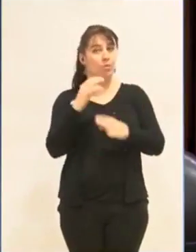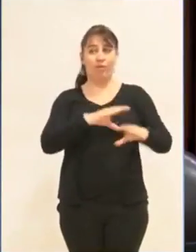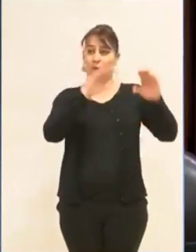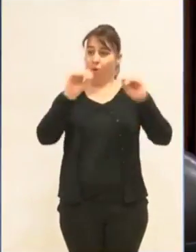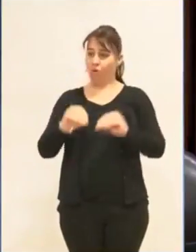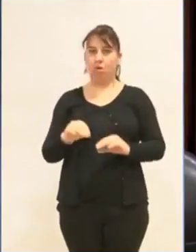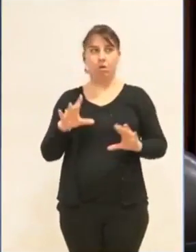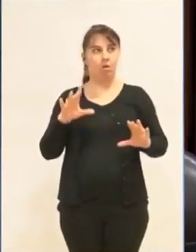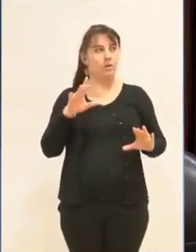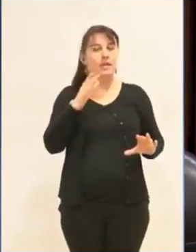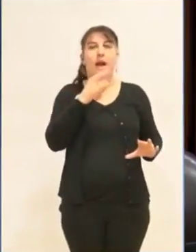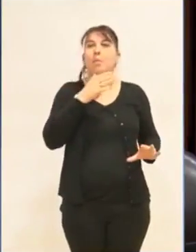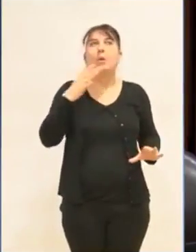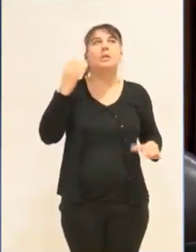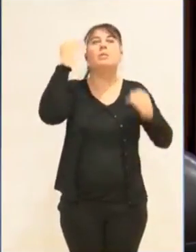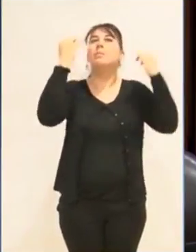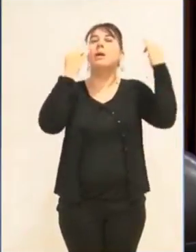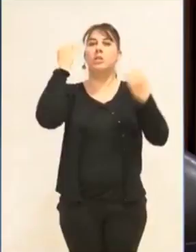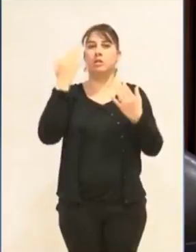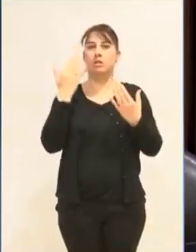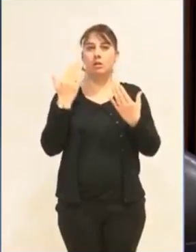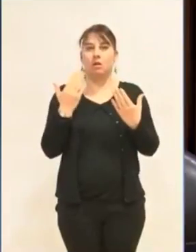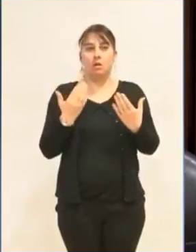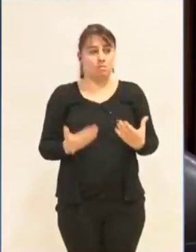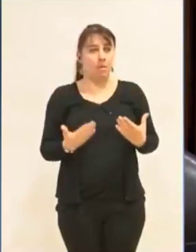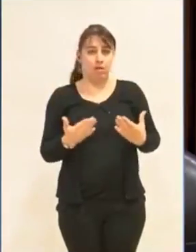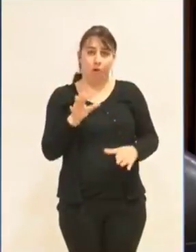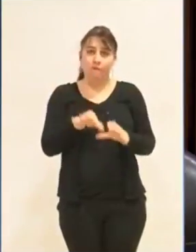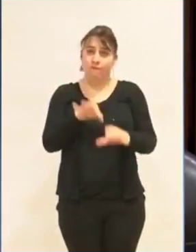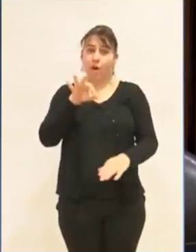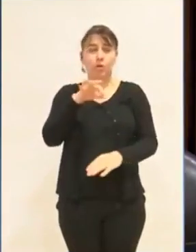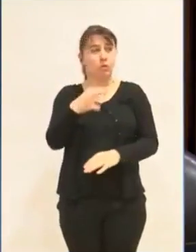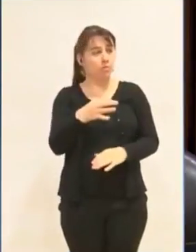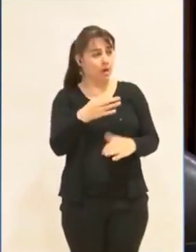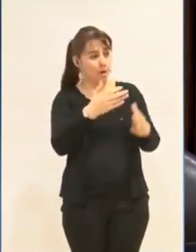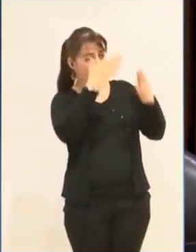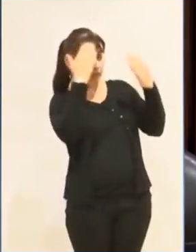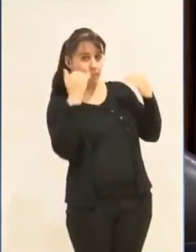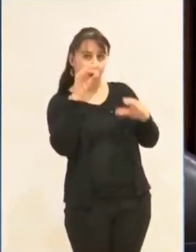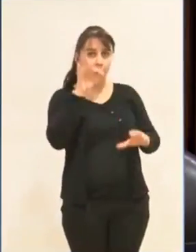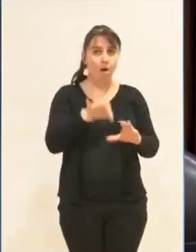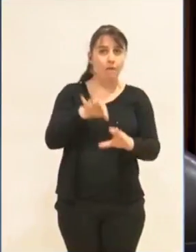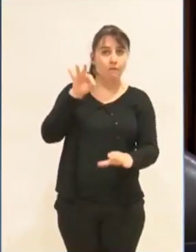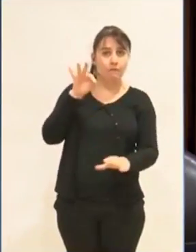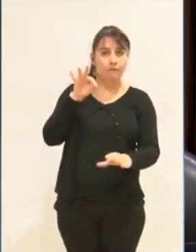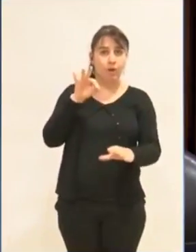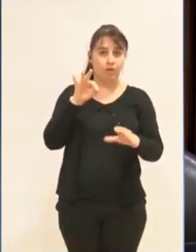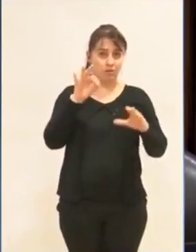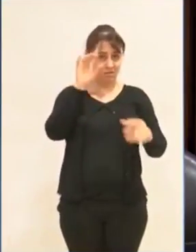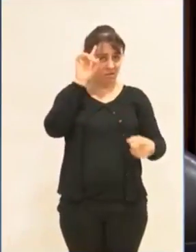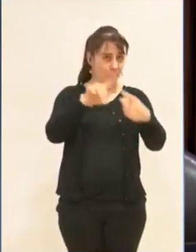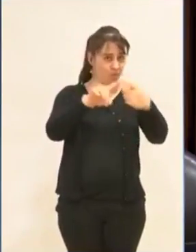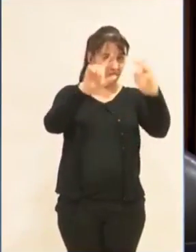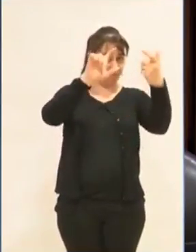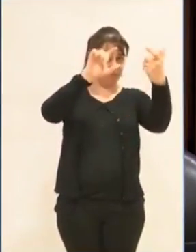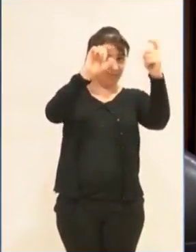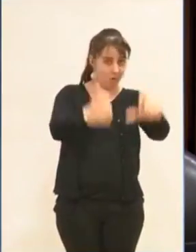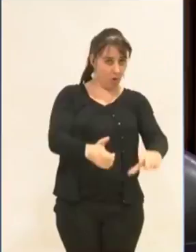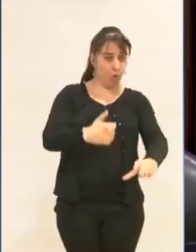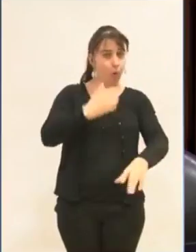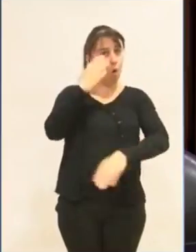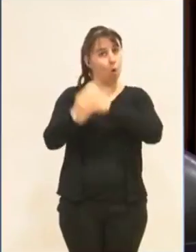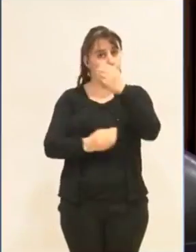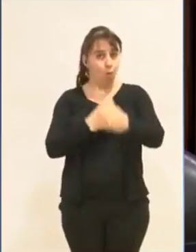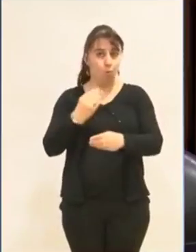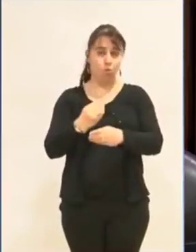conditions de relogement. Mais nous le faisons ce soir, sans que vous puissiez encore nous dire si nous votons dans le cadre d'une démolition ou d'une